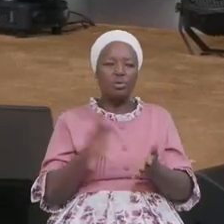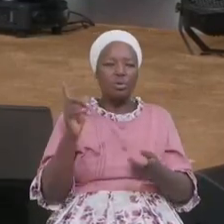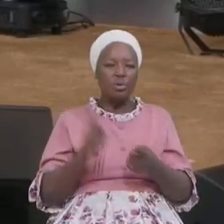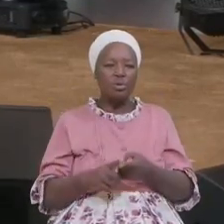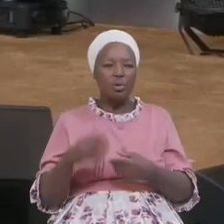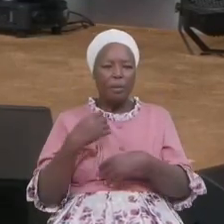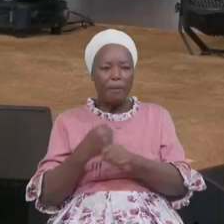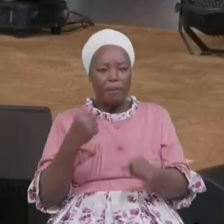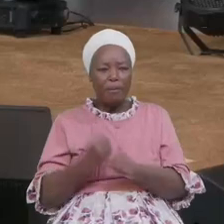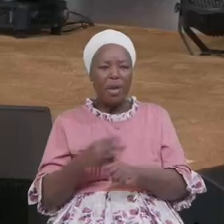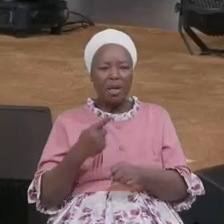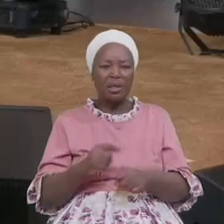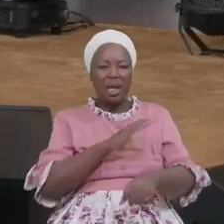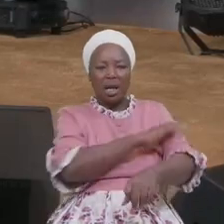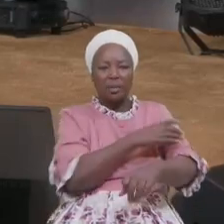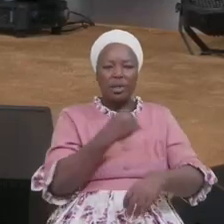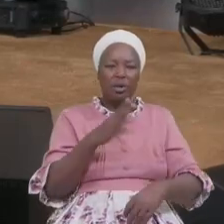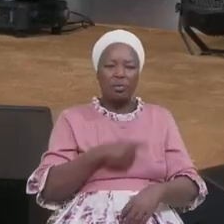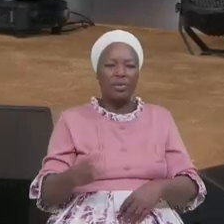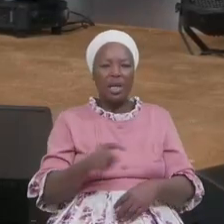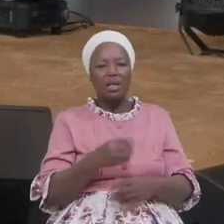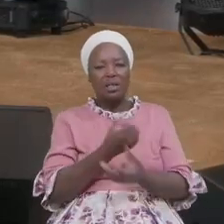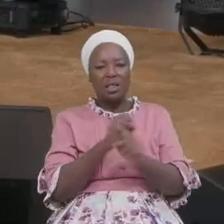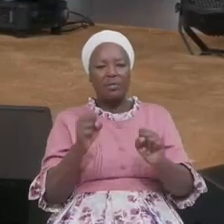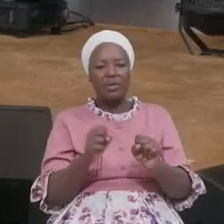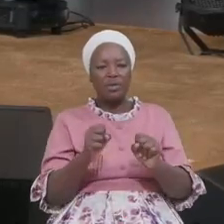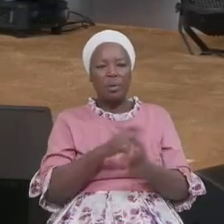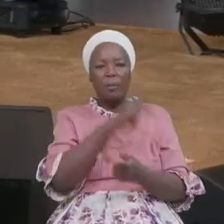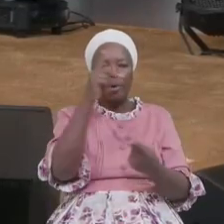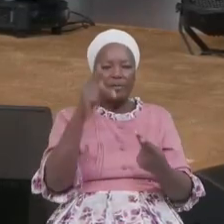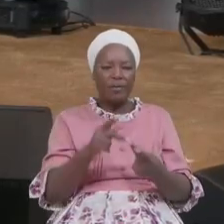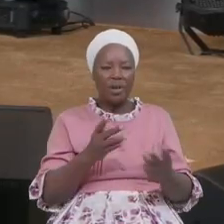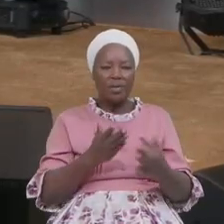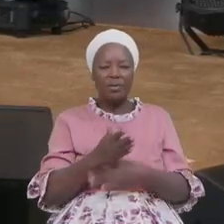éleva la perfection par les souffrances, le prince de leur salut.